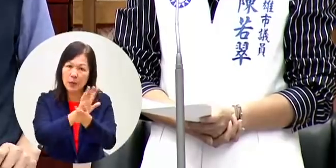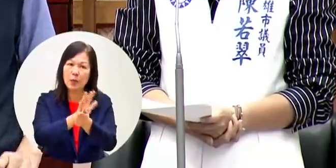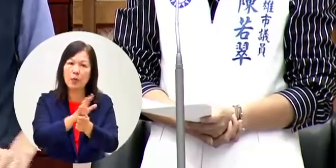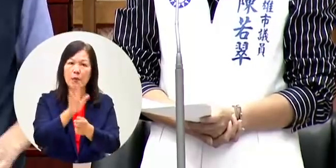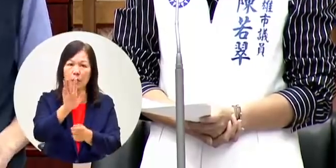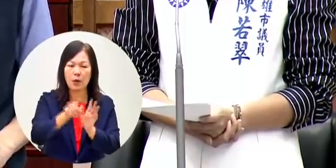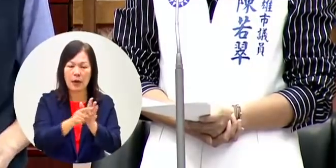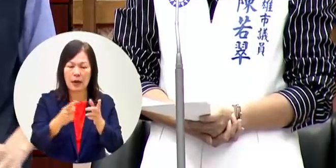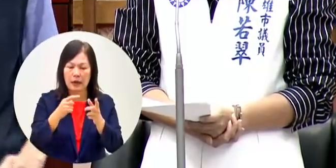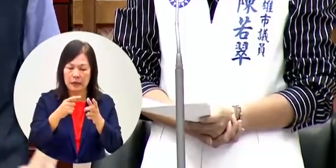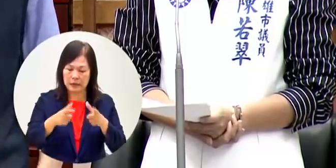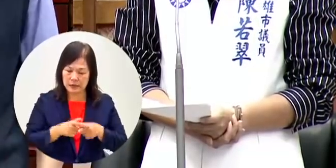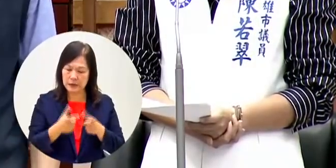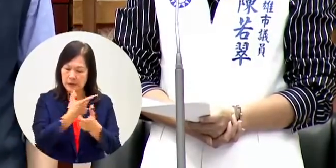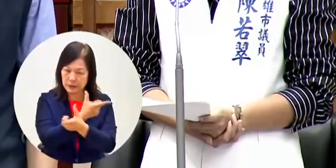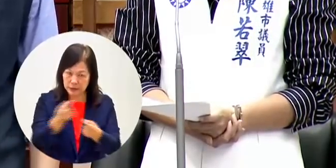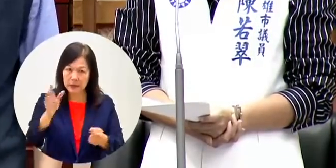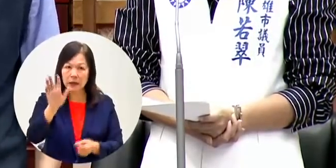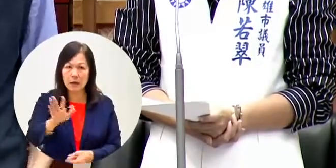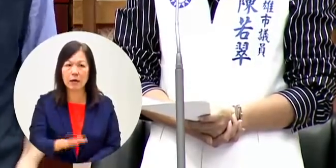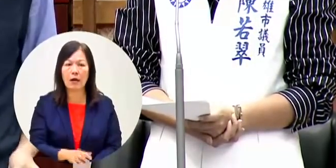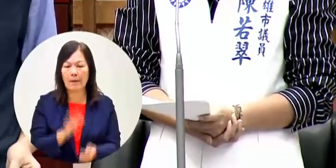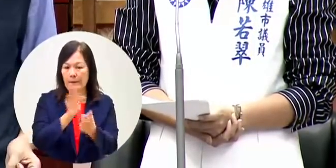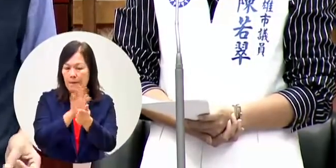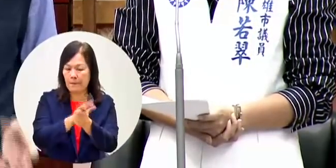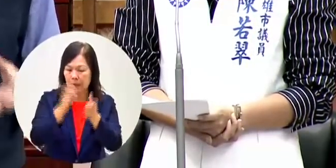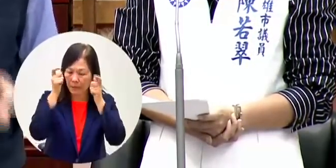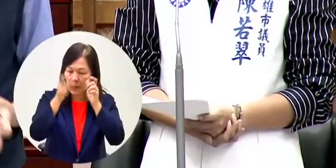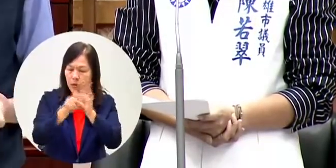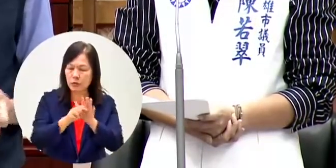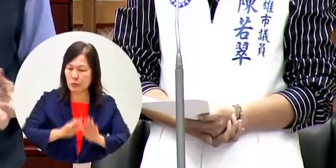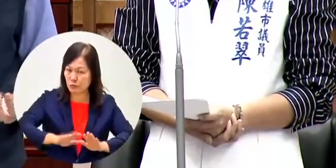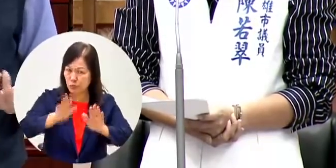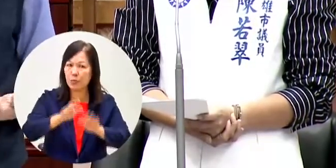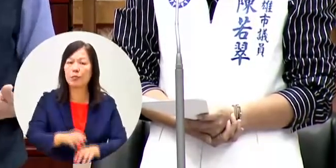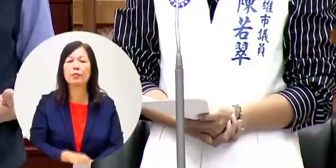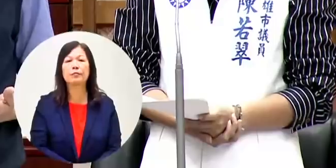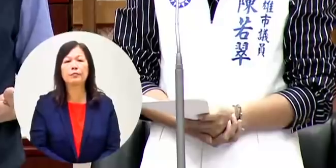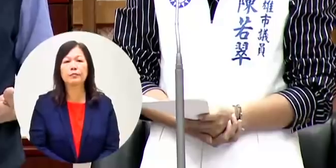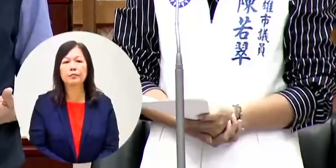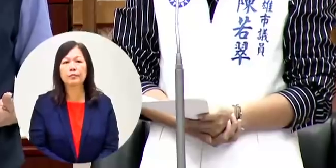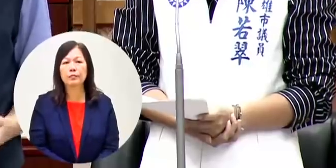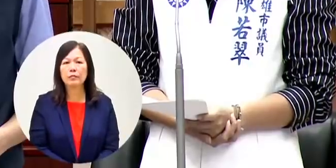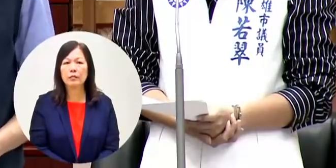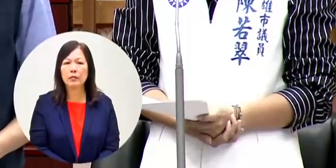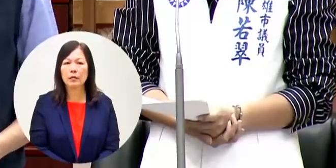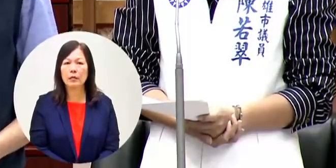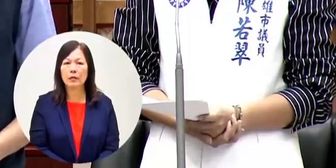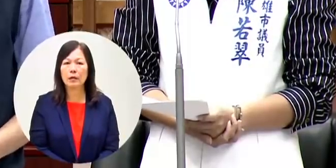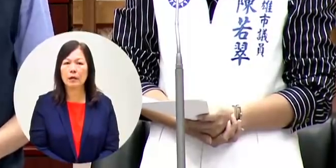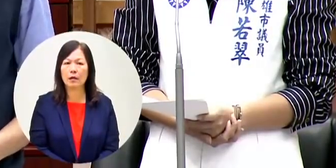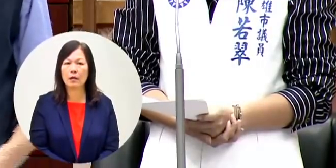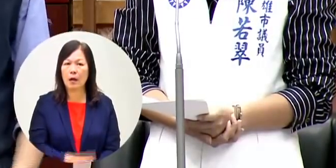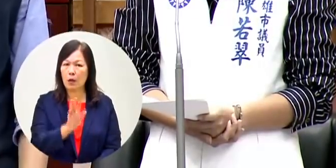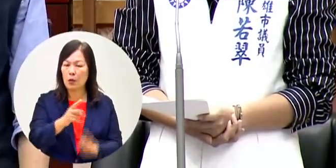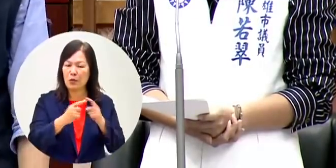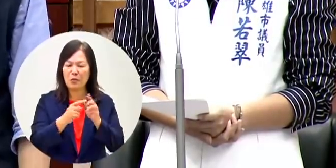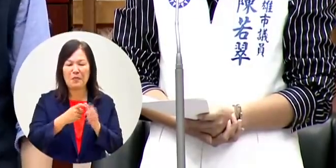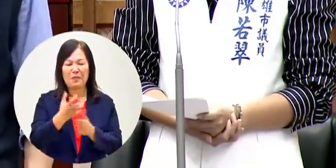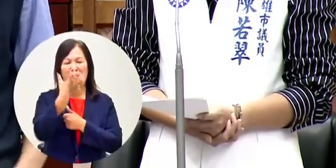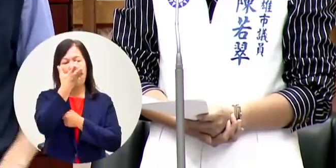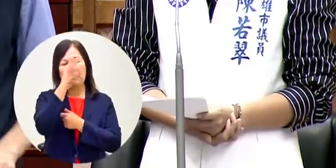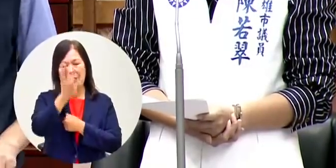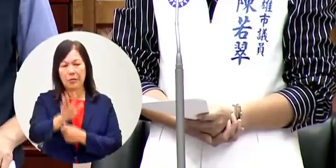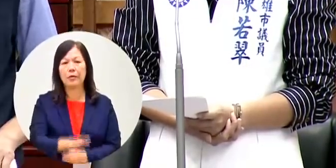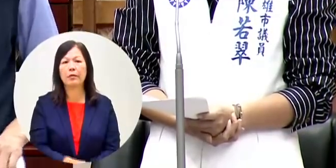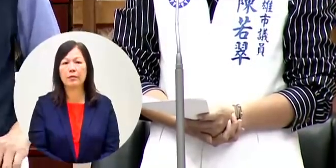雄做出一些成绩出来。那你有的人指责我，不管是在网